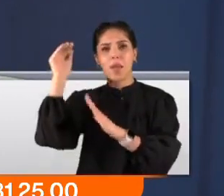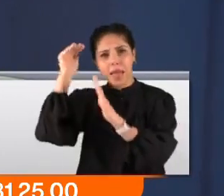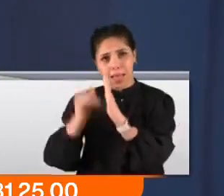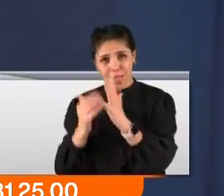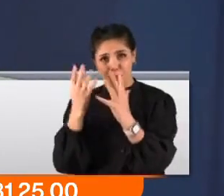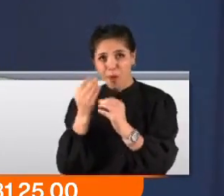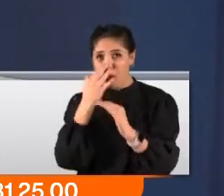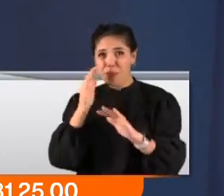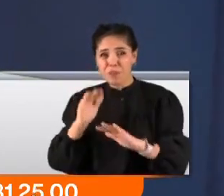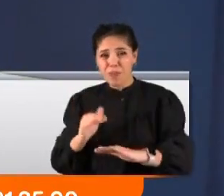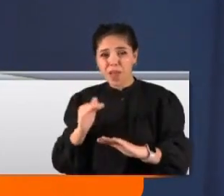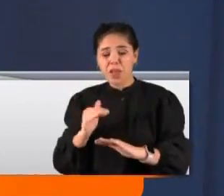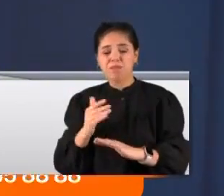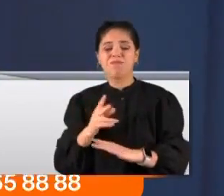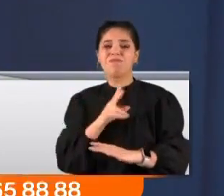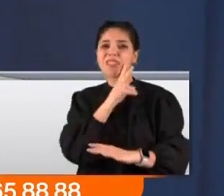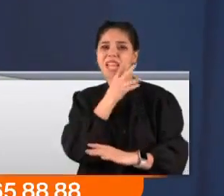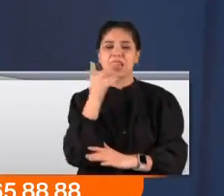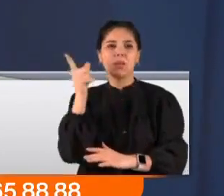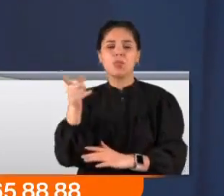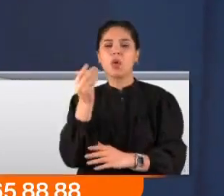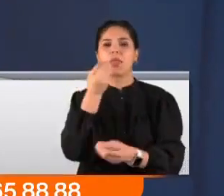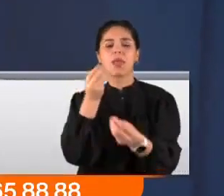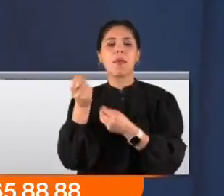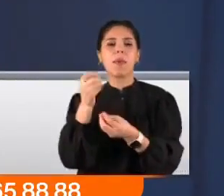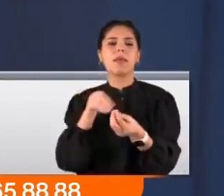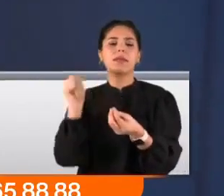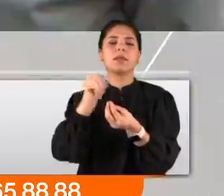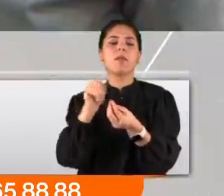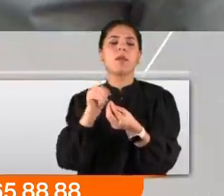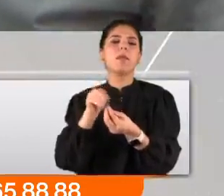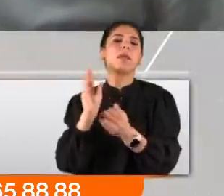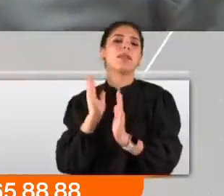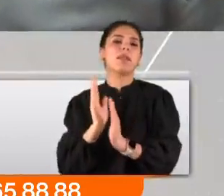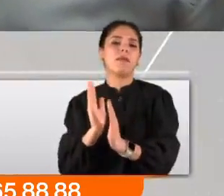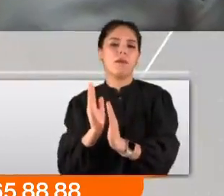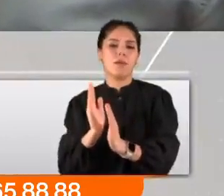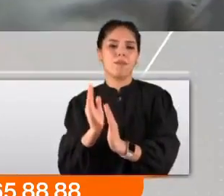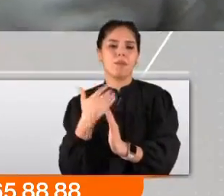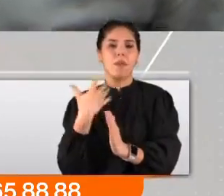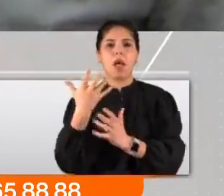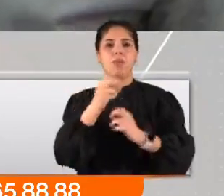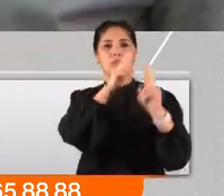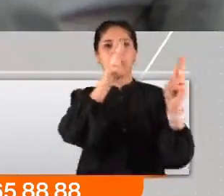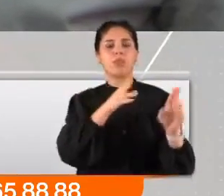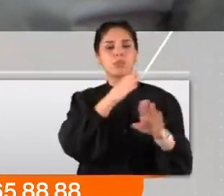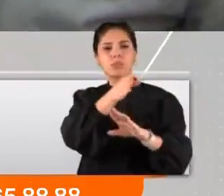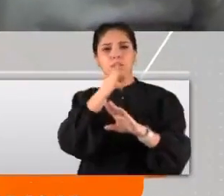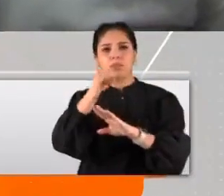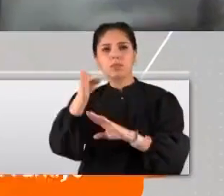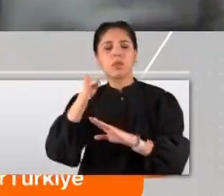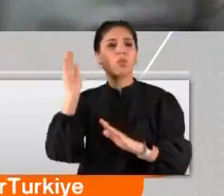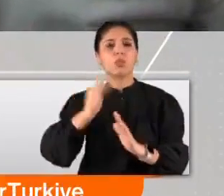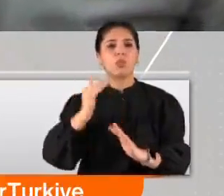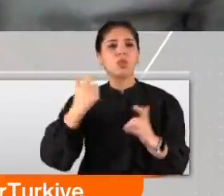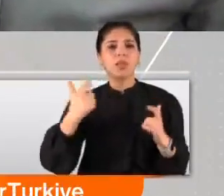yansıması bekleniyordu ama ne acı ki gıda fiyatları artmaya devam ediyor. Gezmeye çıkar gibi market dolaşıyoruz ya, böyle bir şey yok. Nerede